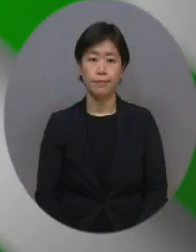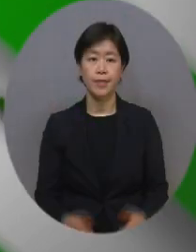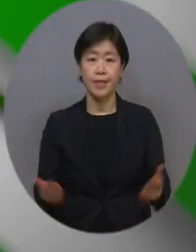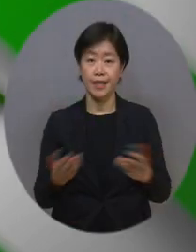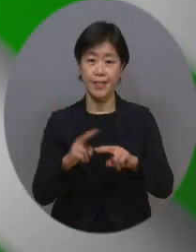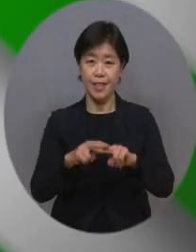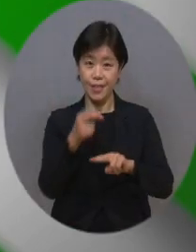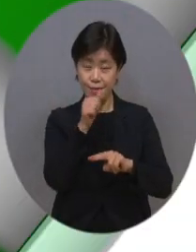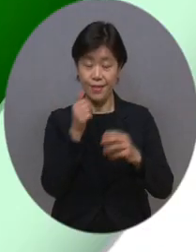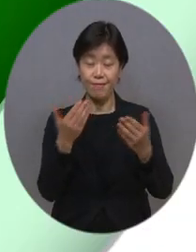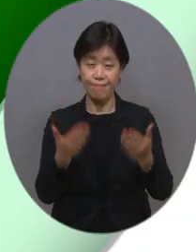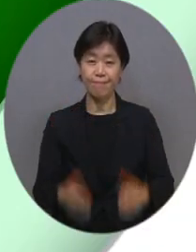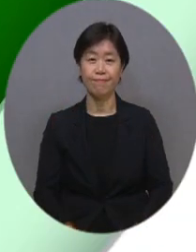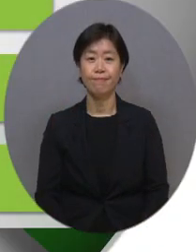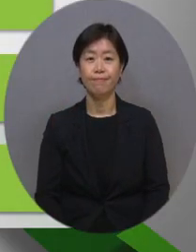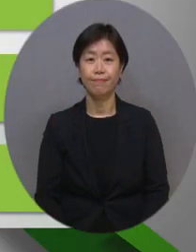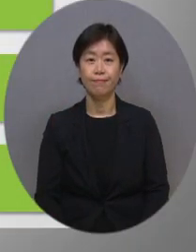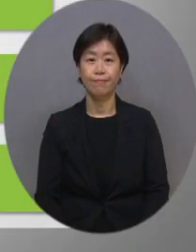취업 정보입니다.